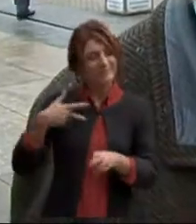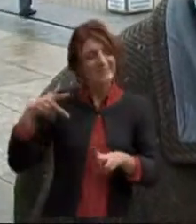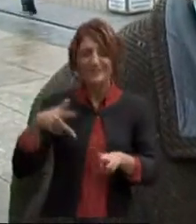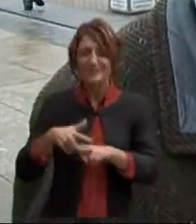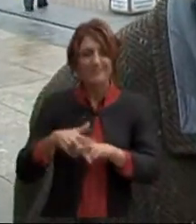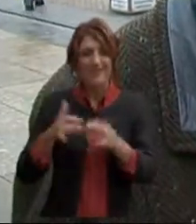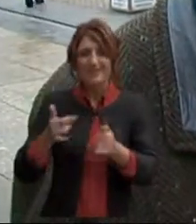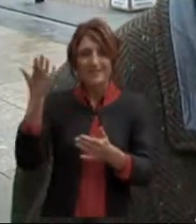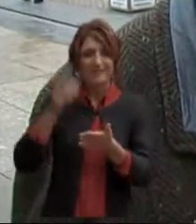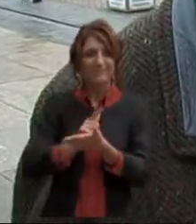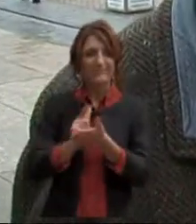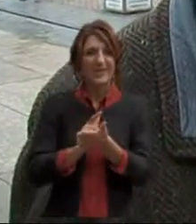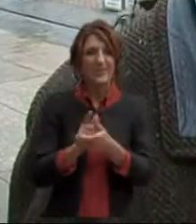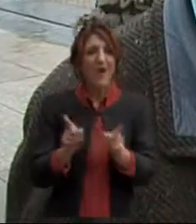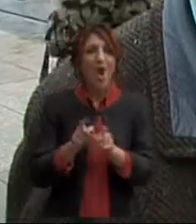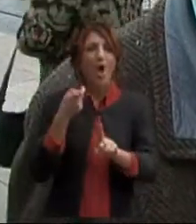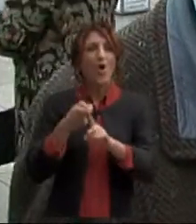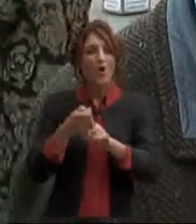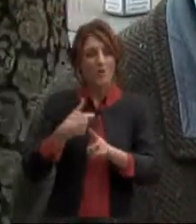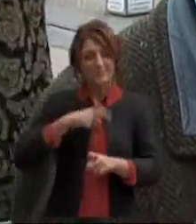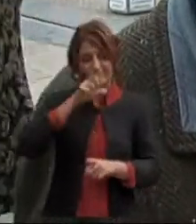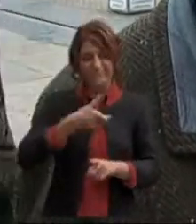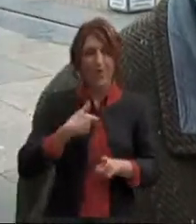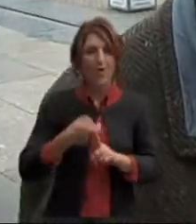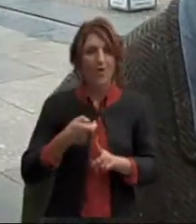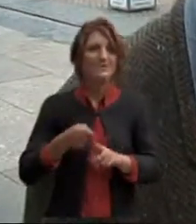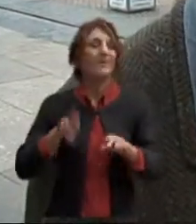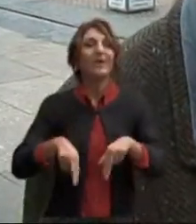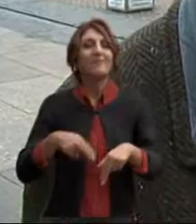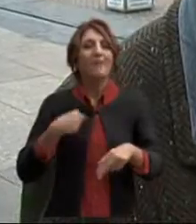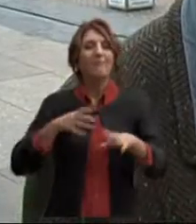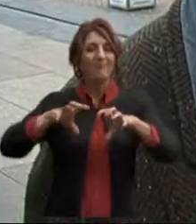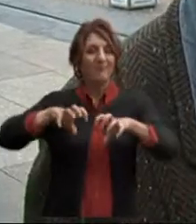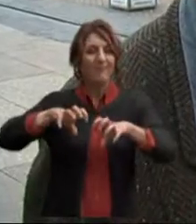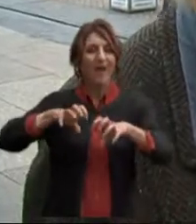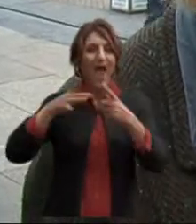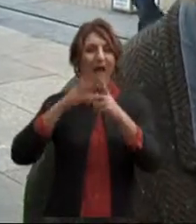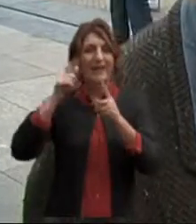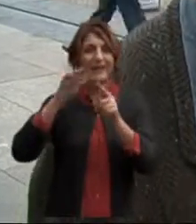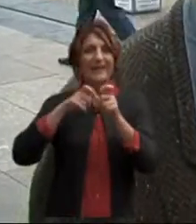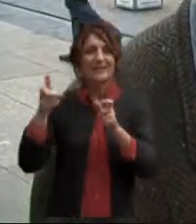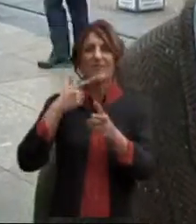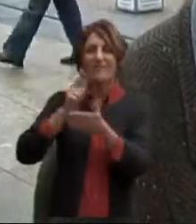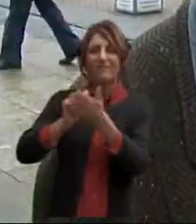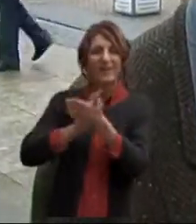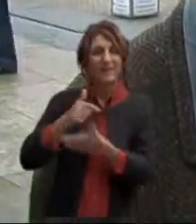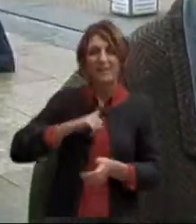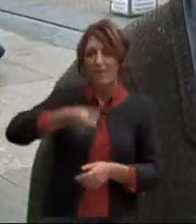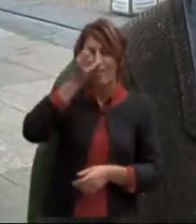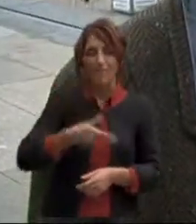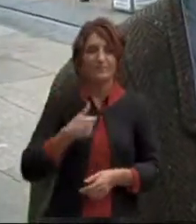vrijeme na kosti djeluje. Ja imam psorijatički artritis i svako ovo nevrijeme